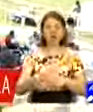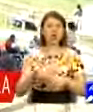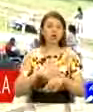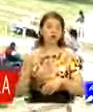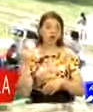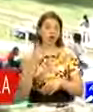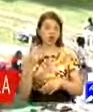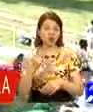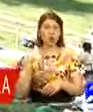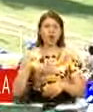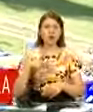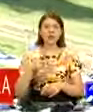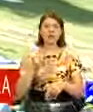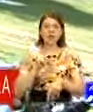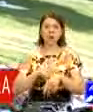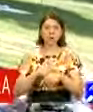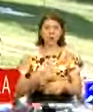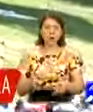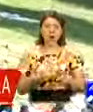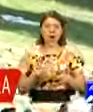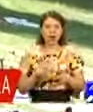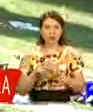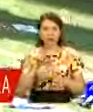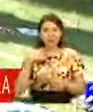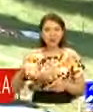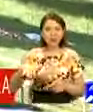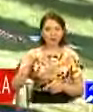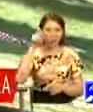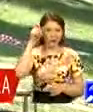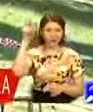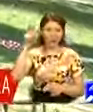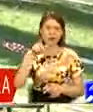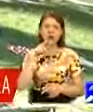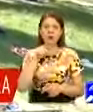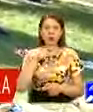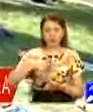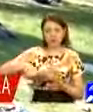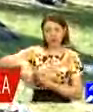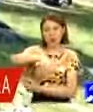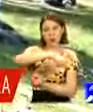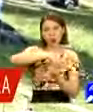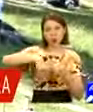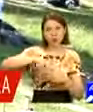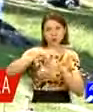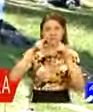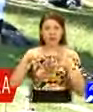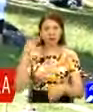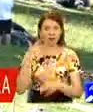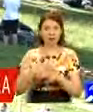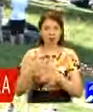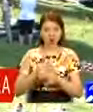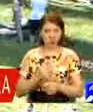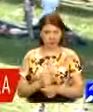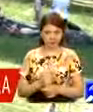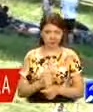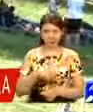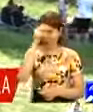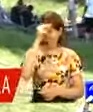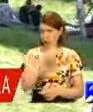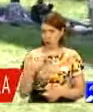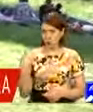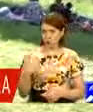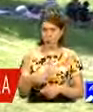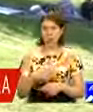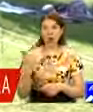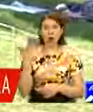doua Ba da loc în momentul mult asteptat de catre credinciosi in care se inconjoara Biserica de trei ori cu icoana duminica slujbele